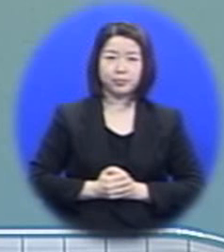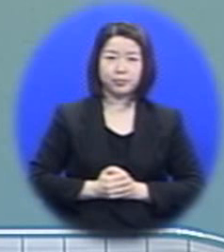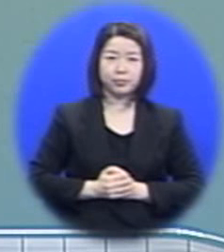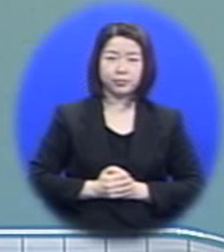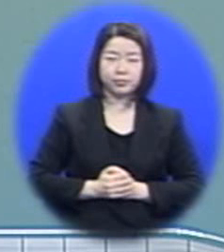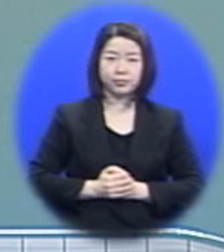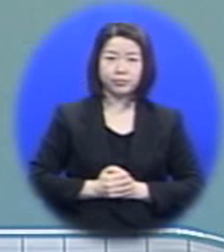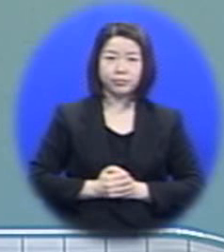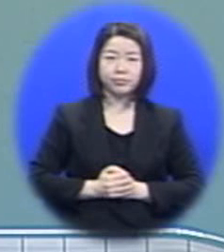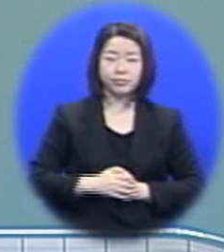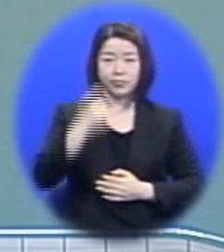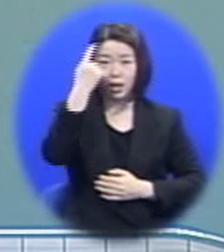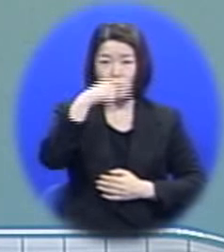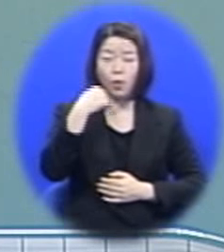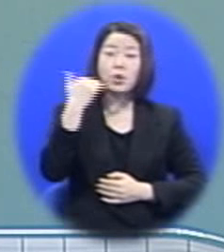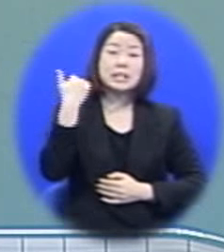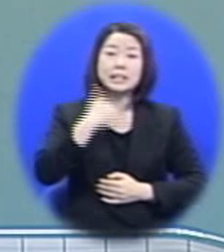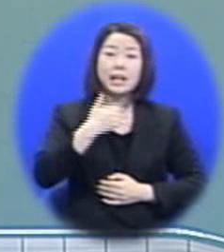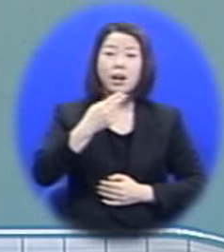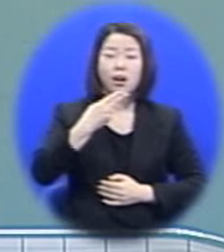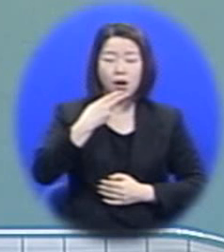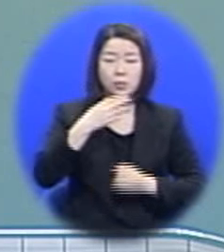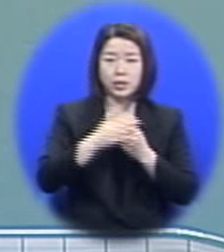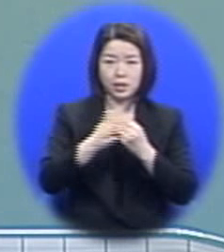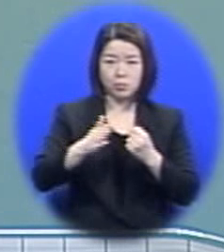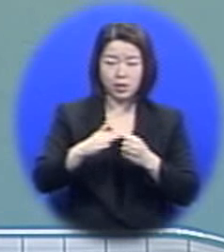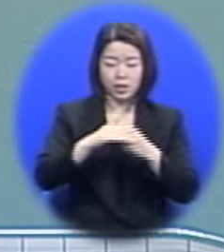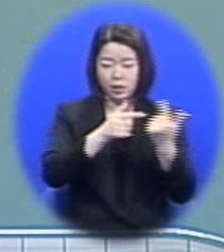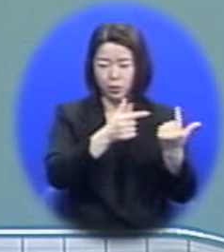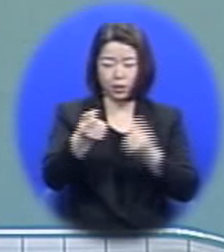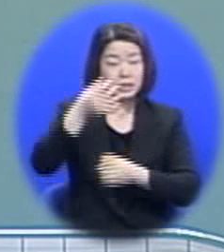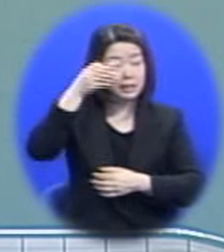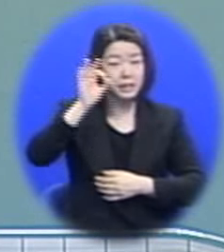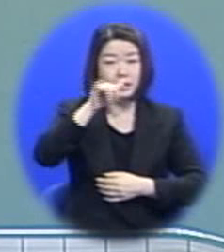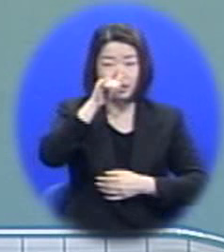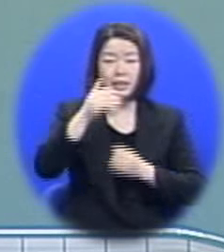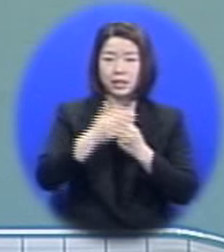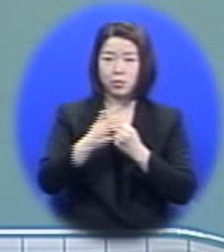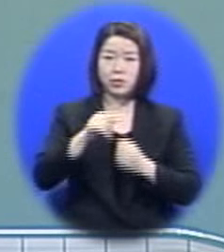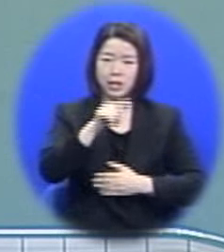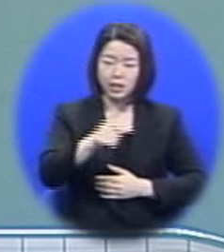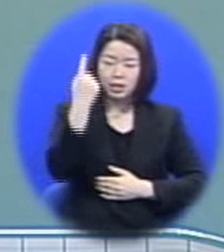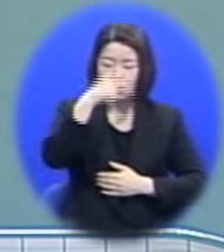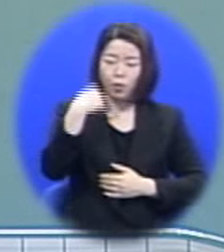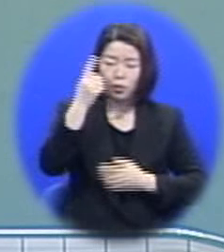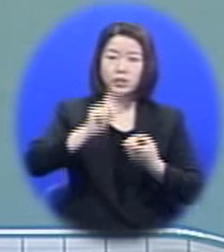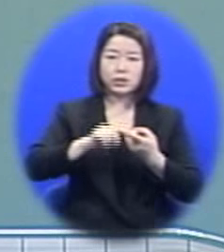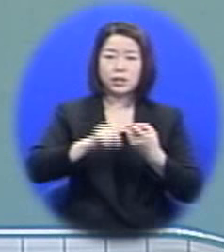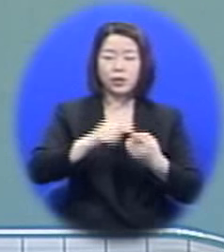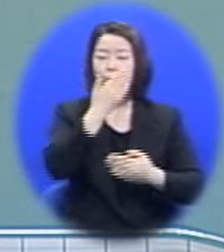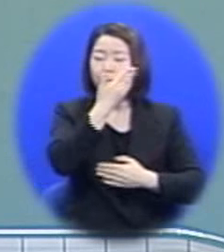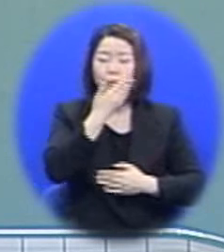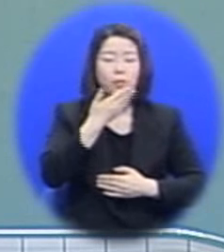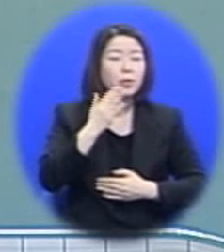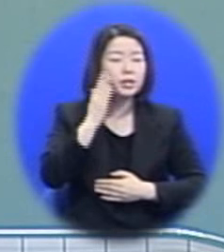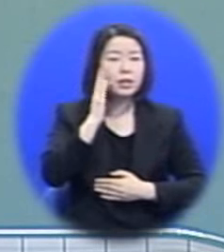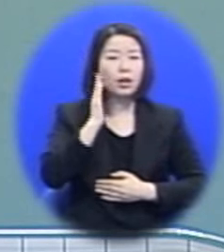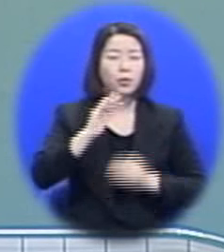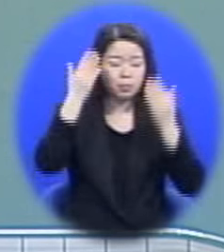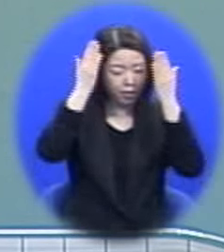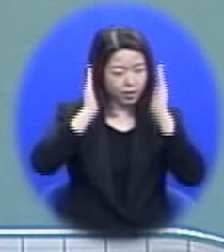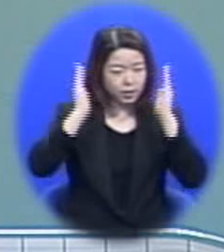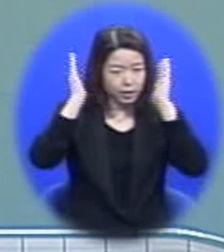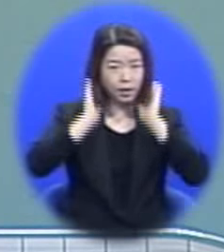오셨습니까? 얼굴 잘라낼 수 없다고 우리가 다 인정하니까이 얼굴 그대로 분질하고 머리